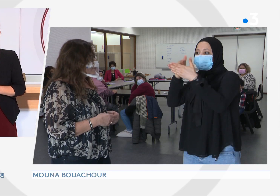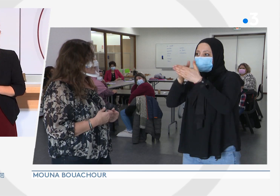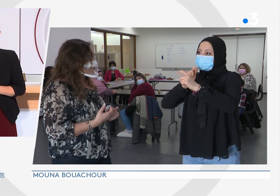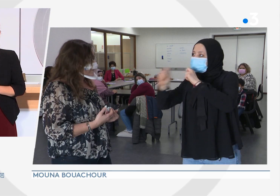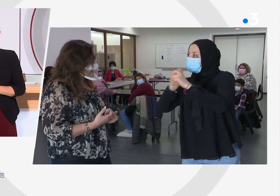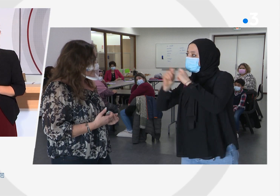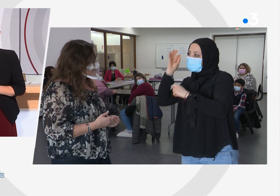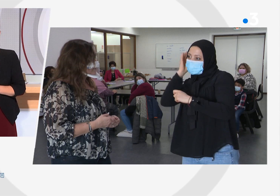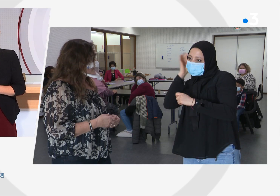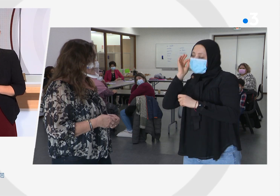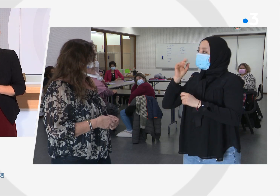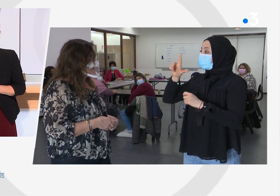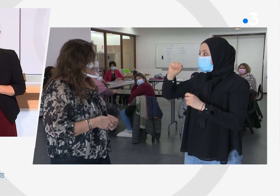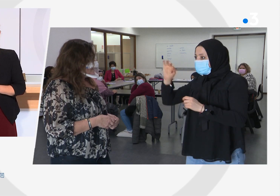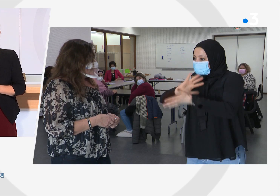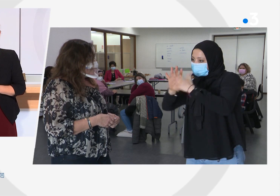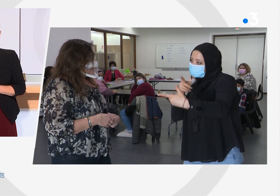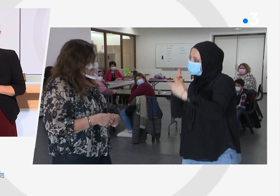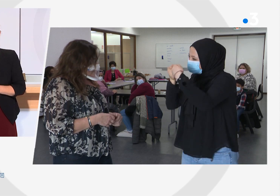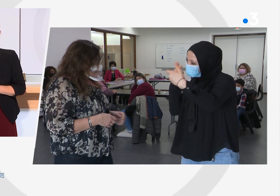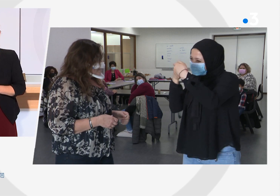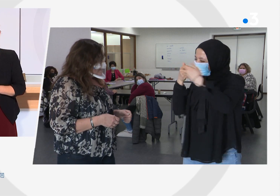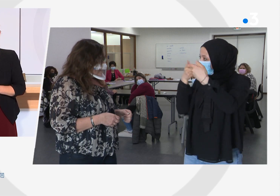Mais c'est mieux de rencontrer des gens et...